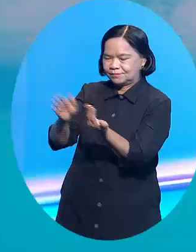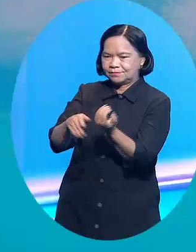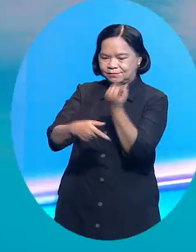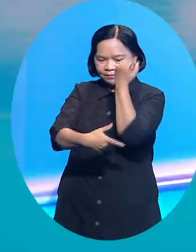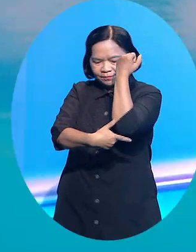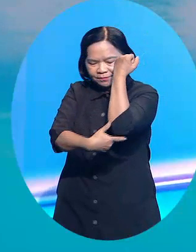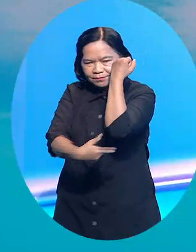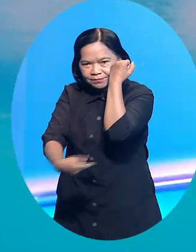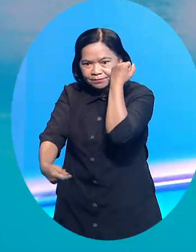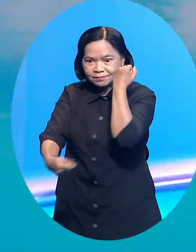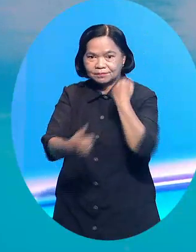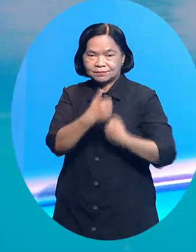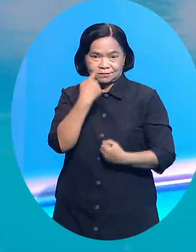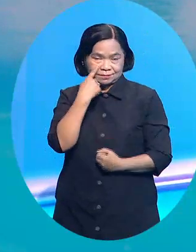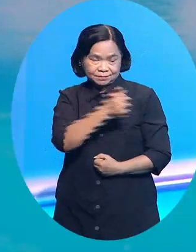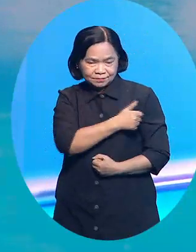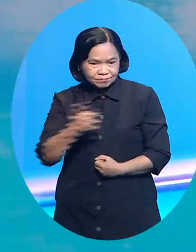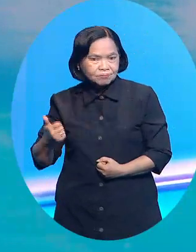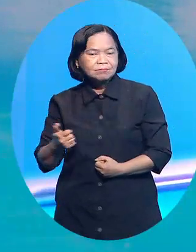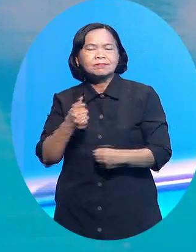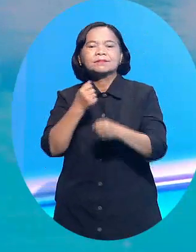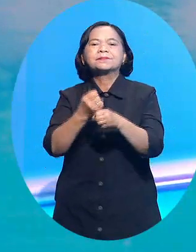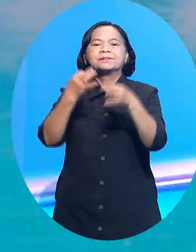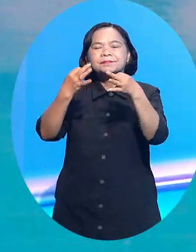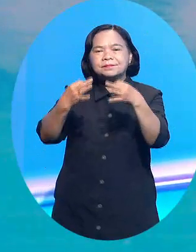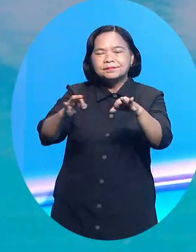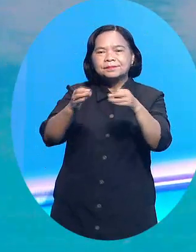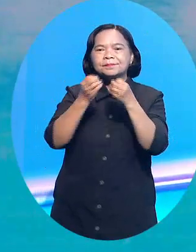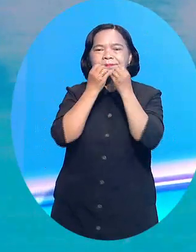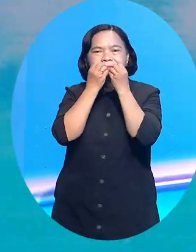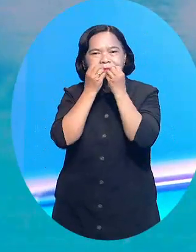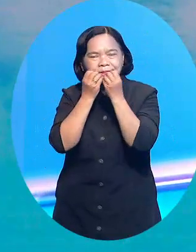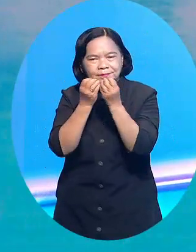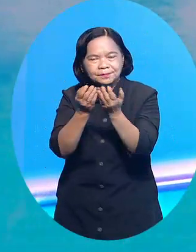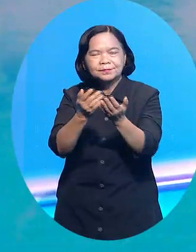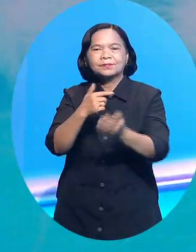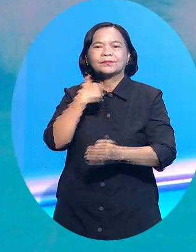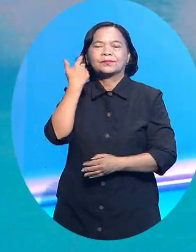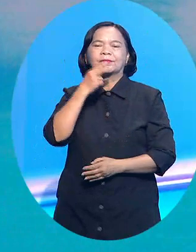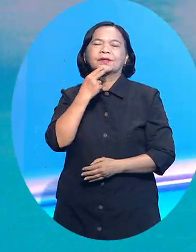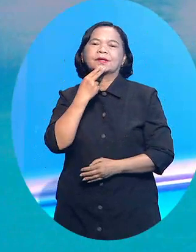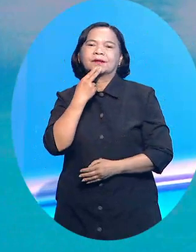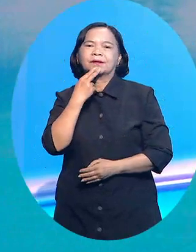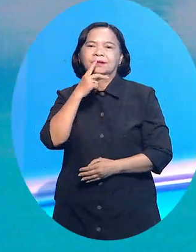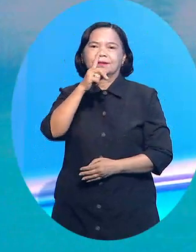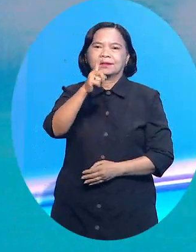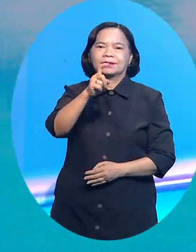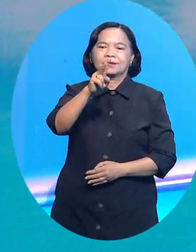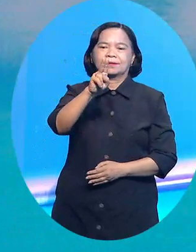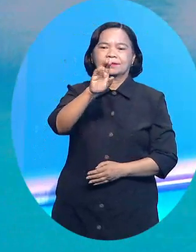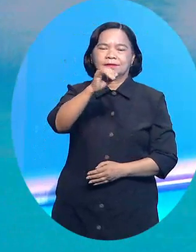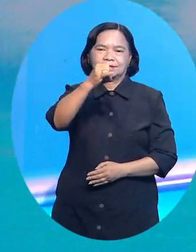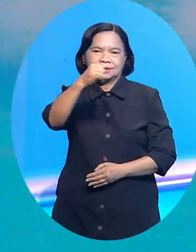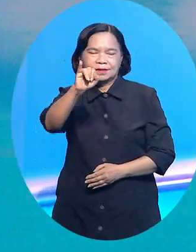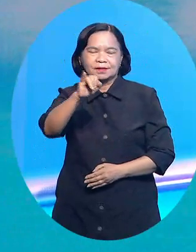thấy còn nhiều đồng bào khó khăn, tôi đã quyết tâm phải làm gì đó để trả ơn. Đó là những lời bộc bạch của anh hùng lực lượng vũ trang Nguyễn Văn Đức,